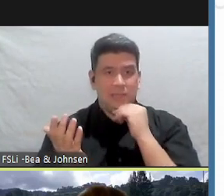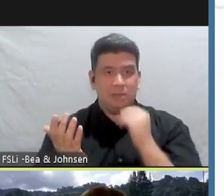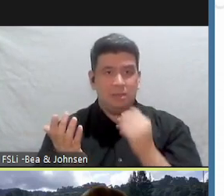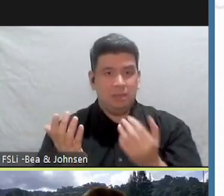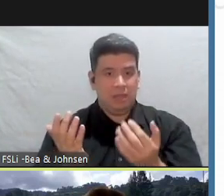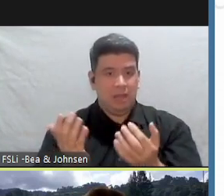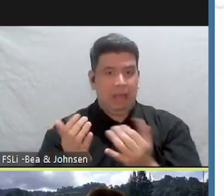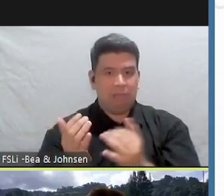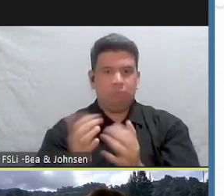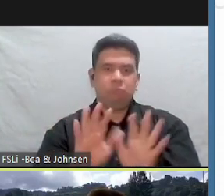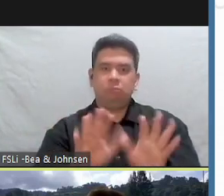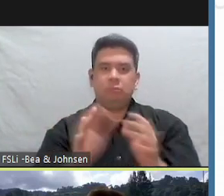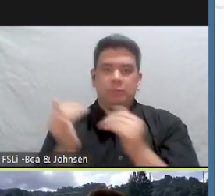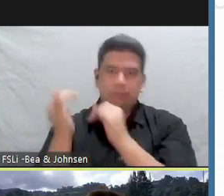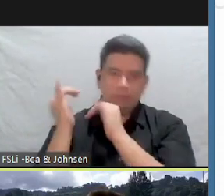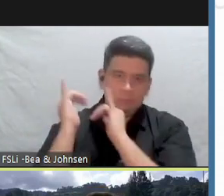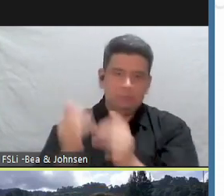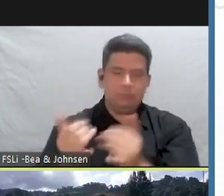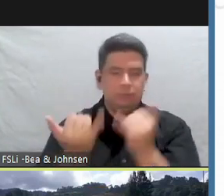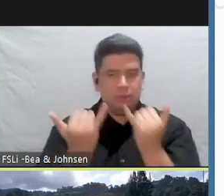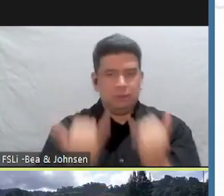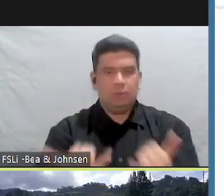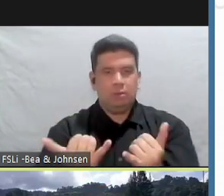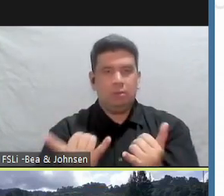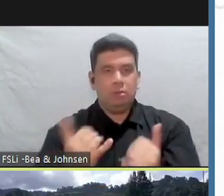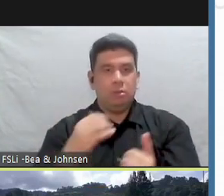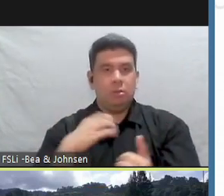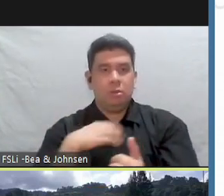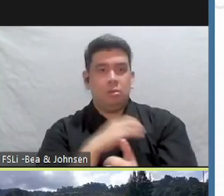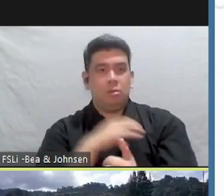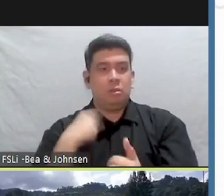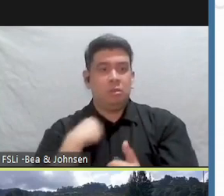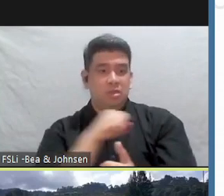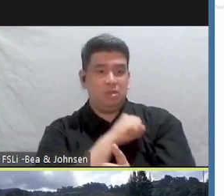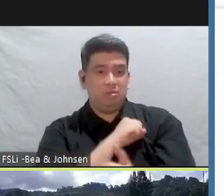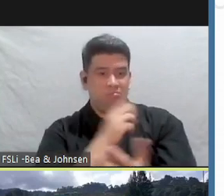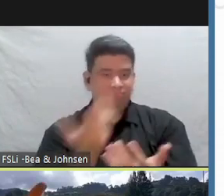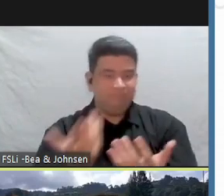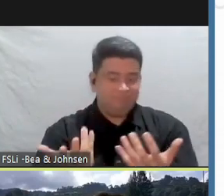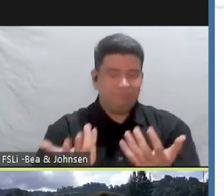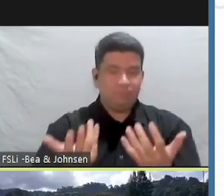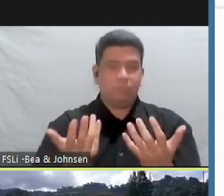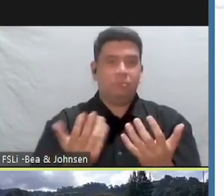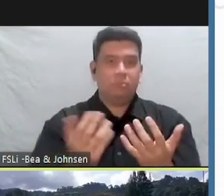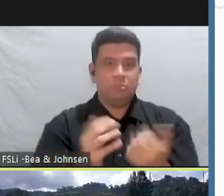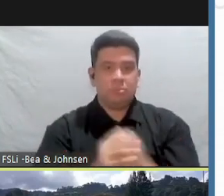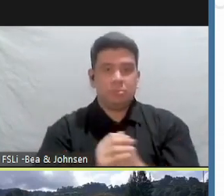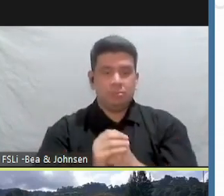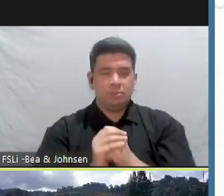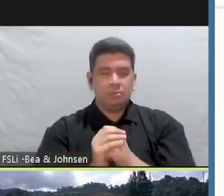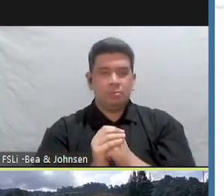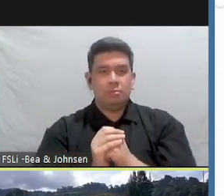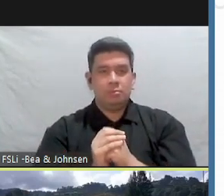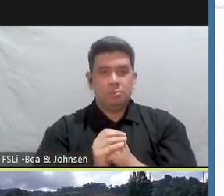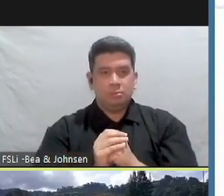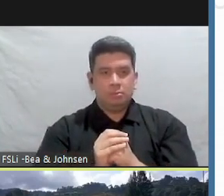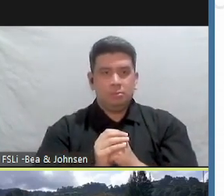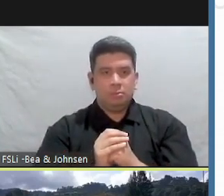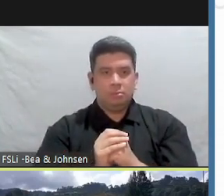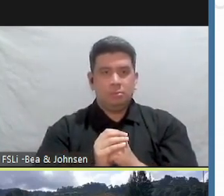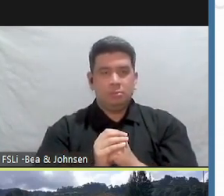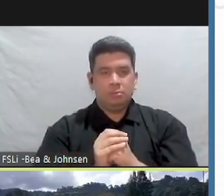ang ating mga mambabatas at hindi naniniwala pa rin sila na, ano na, nananaginip na gagandang edukasyon gamit